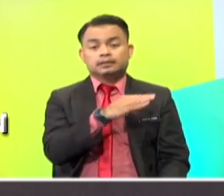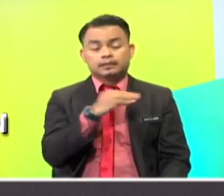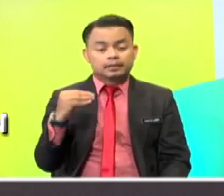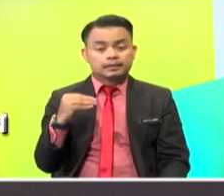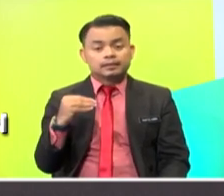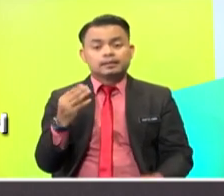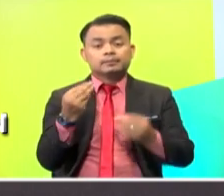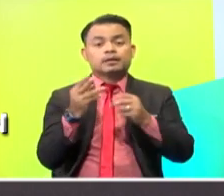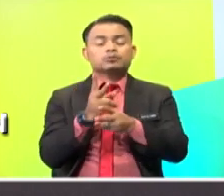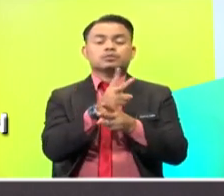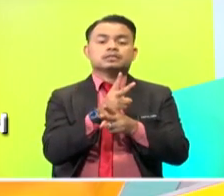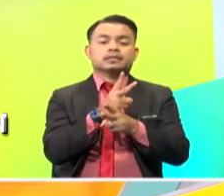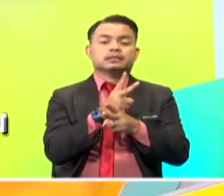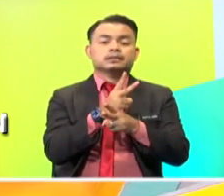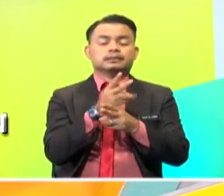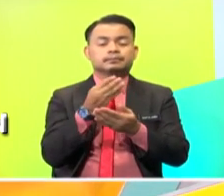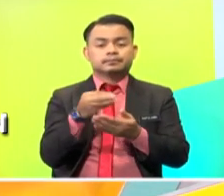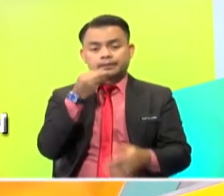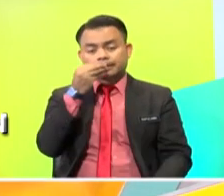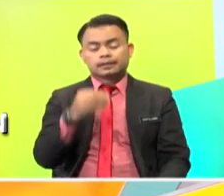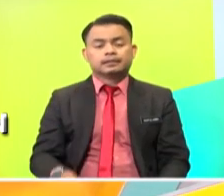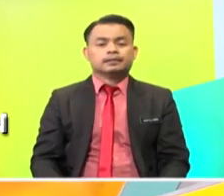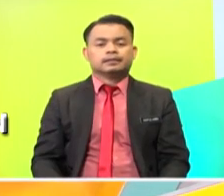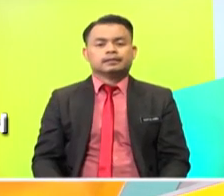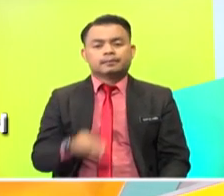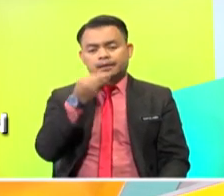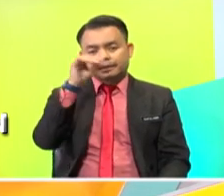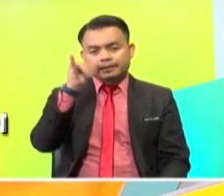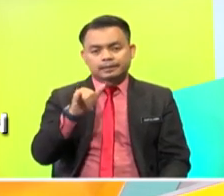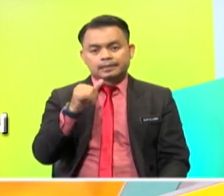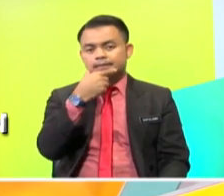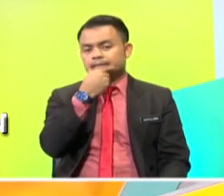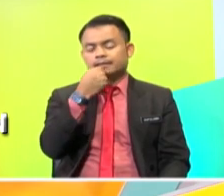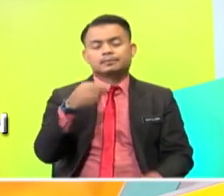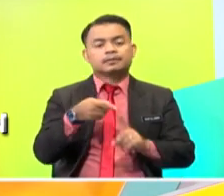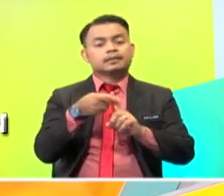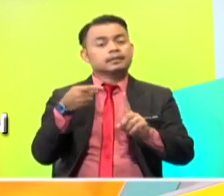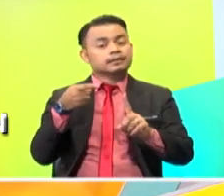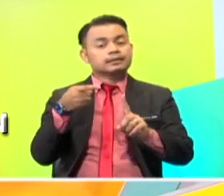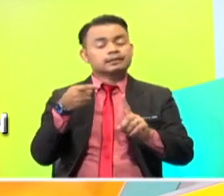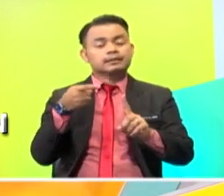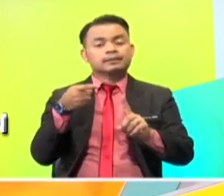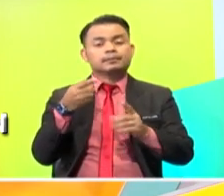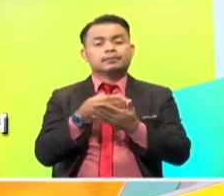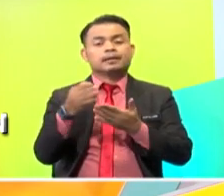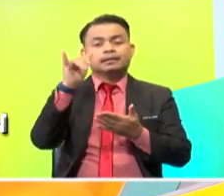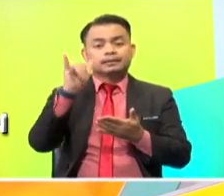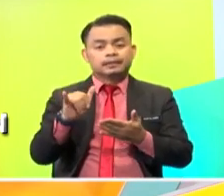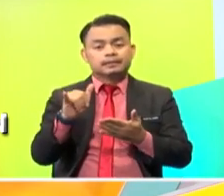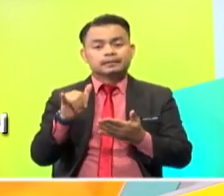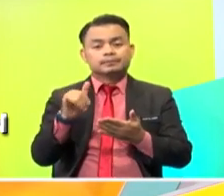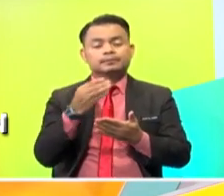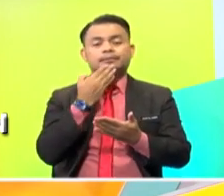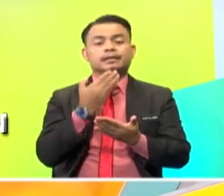makanan kita sebab makanannya Sedap Betul tapi Joe datang dari bahan yang segar Iya betul cek